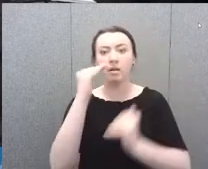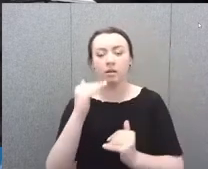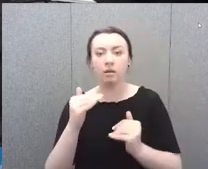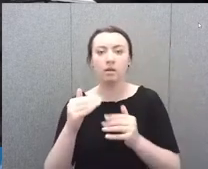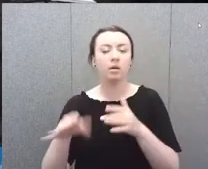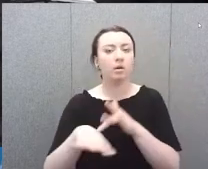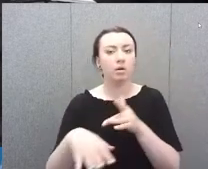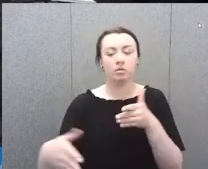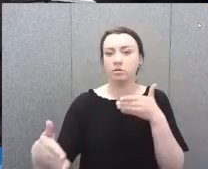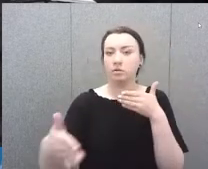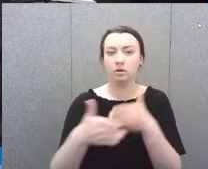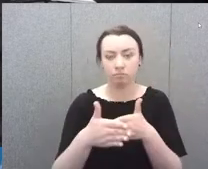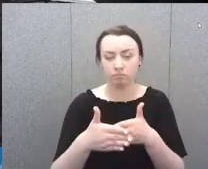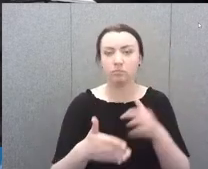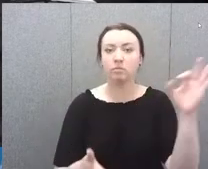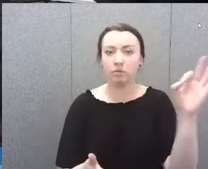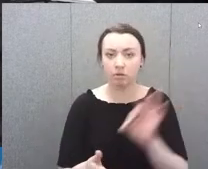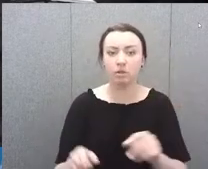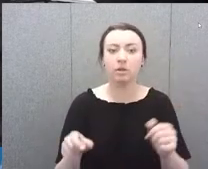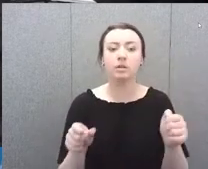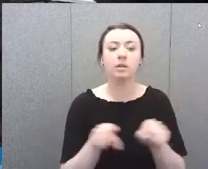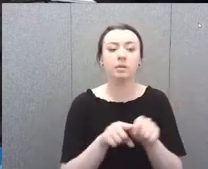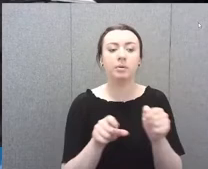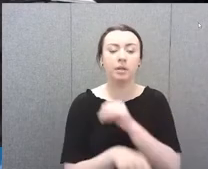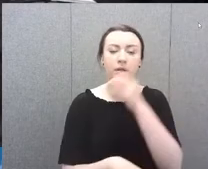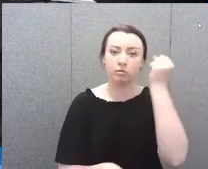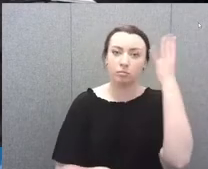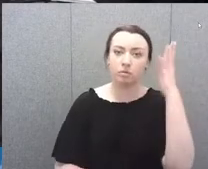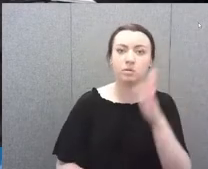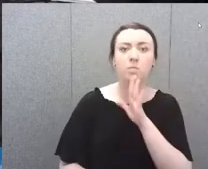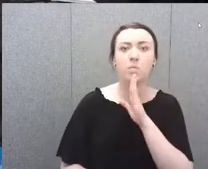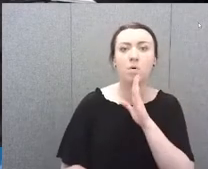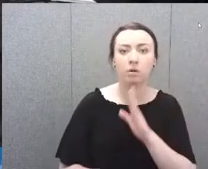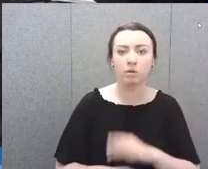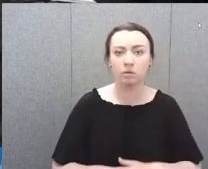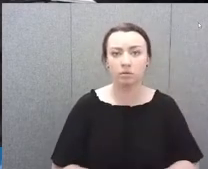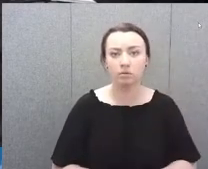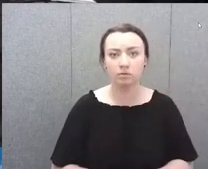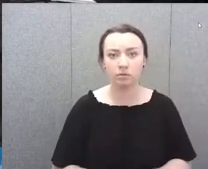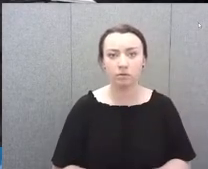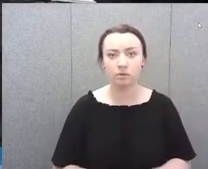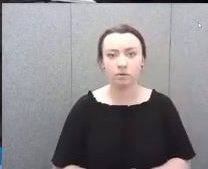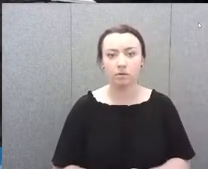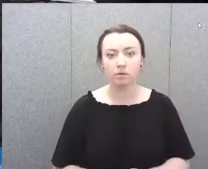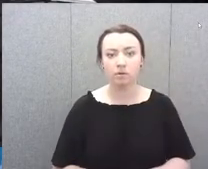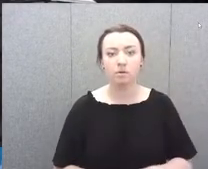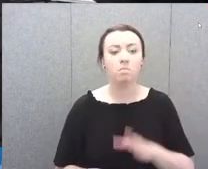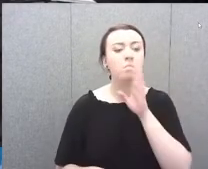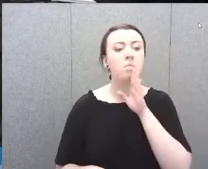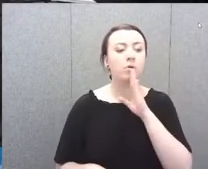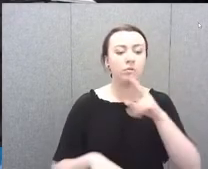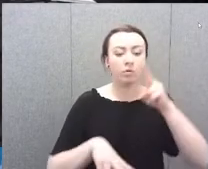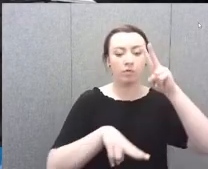Женщины не должны чувствовать этого неравенства множественными